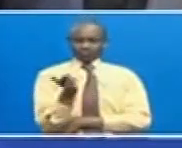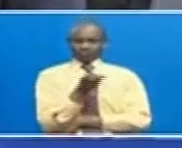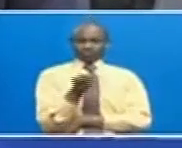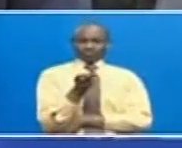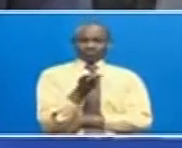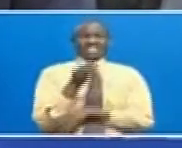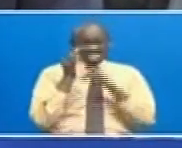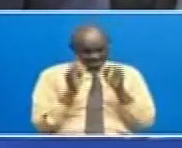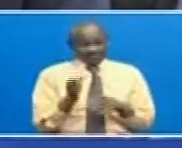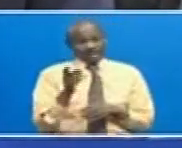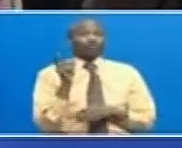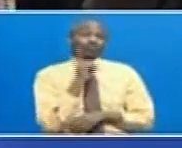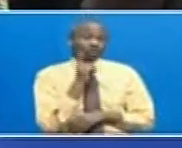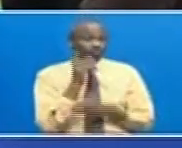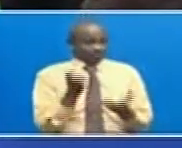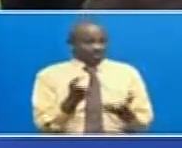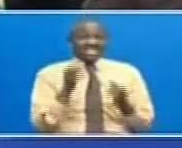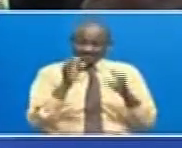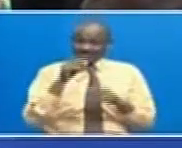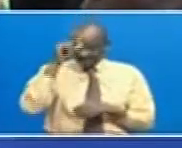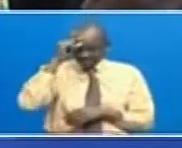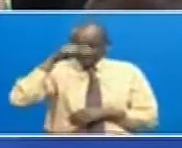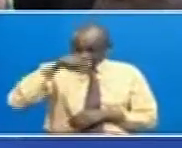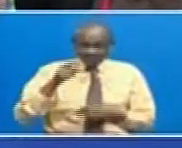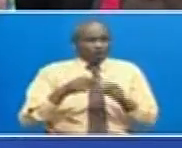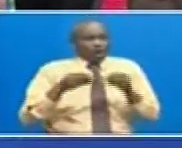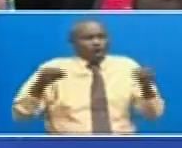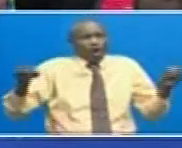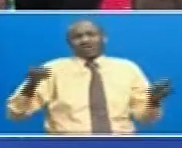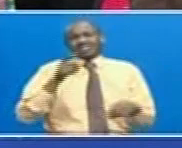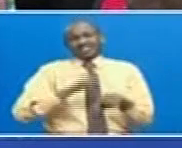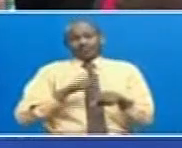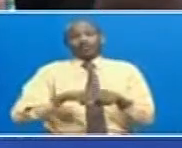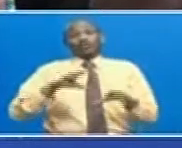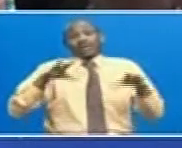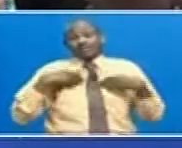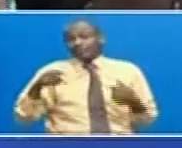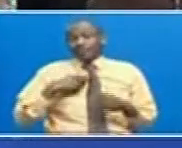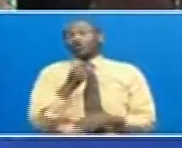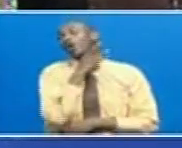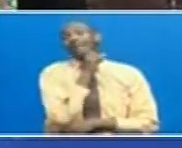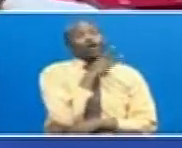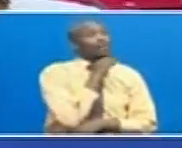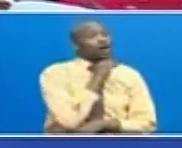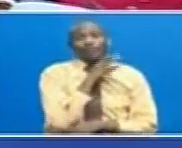mbichi tutaifahamu hapo kesho, mbona serikali ikachukua muda na kukaribisha cheche za maneno na